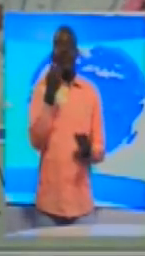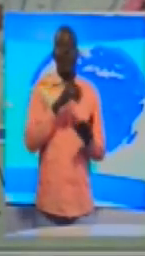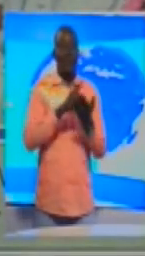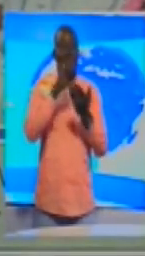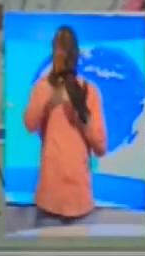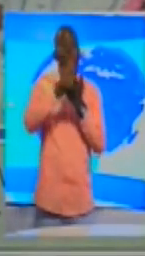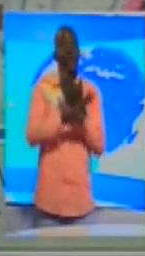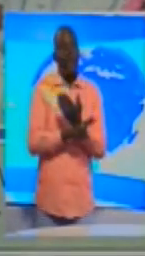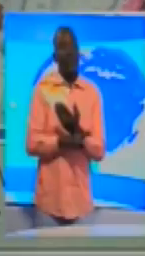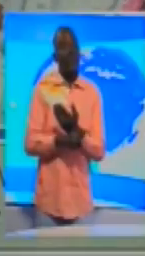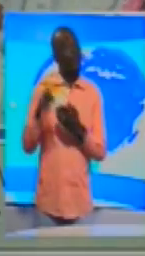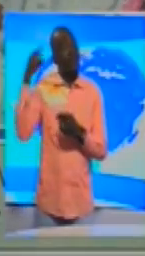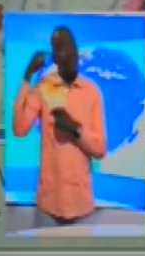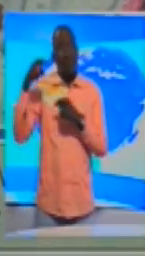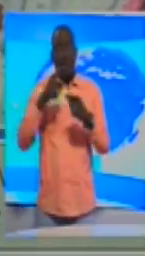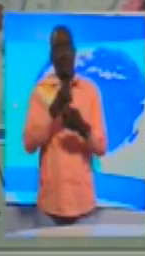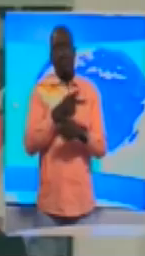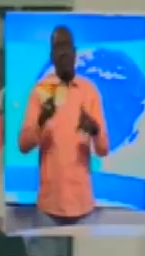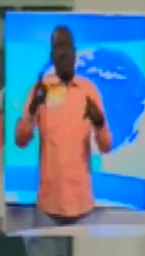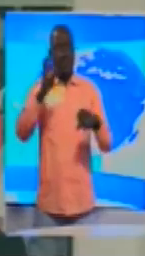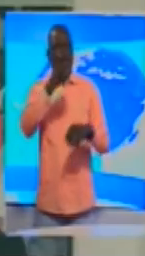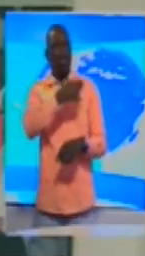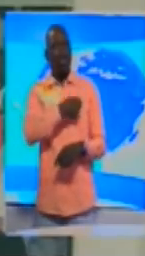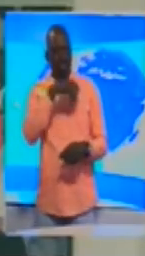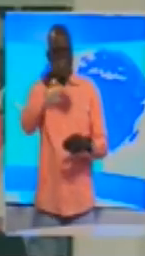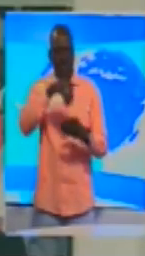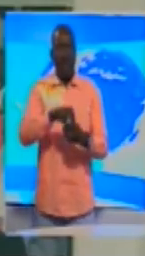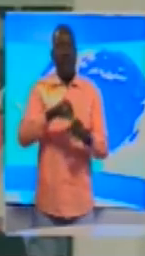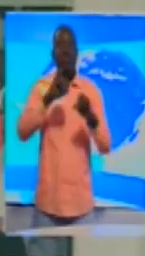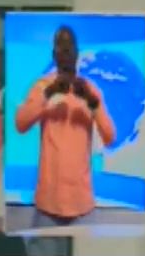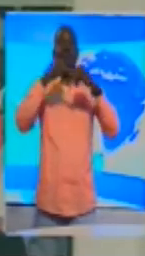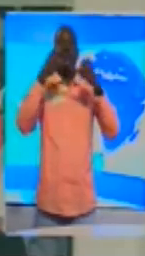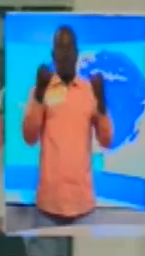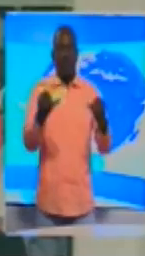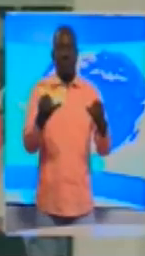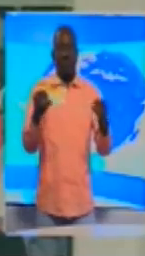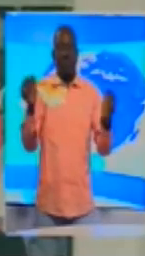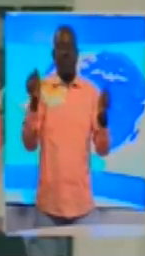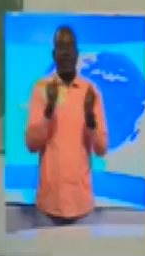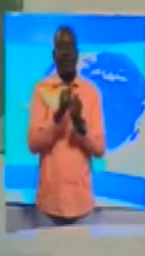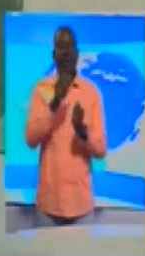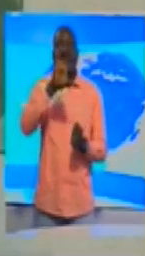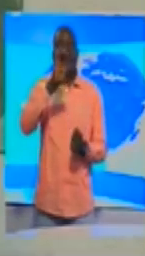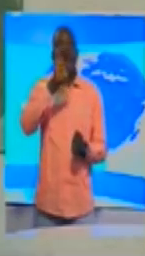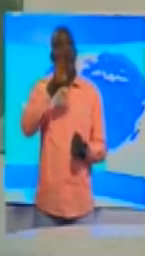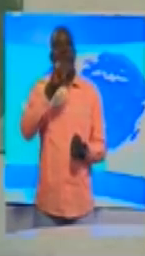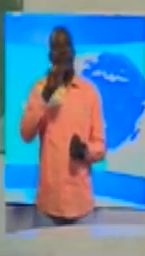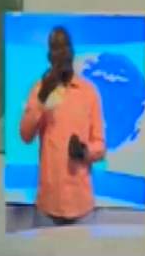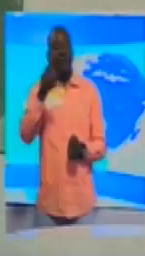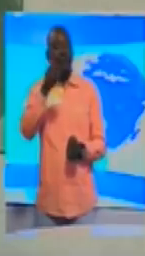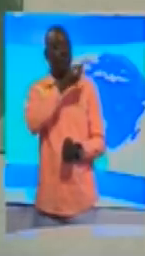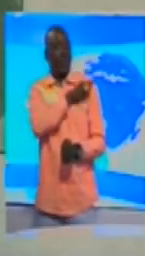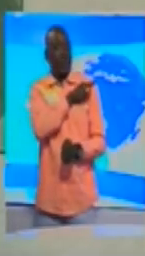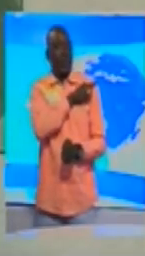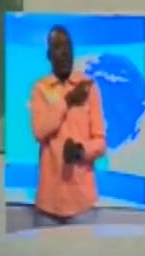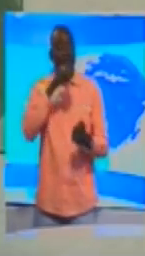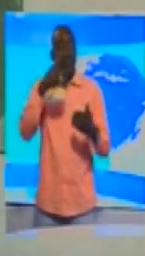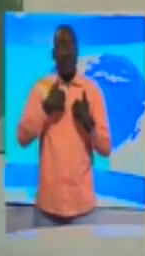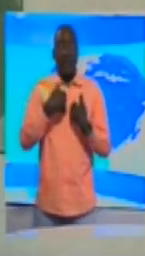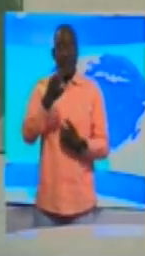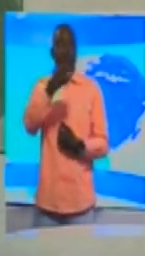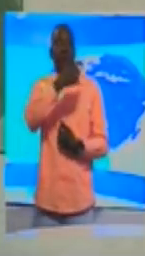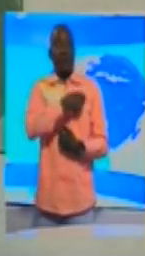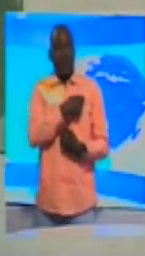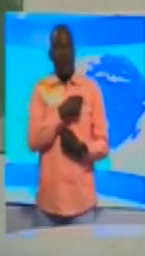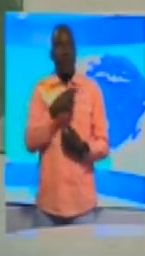des leaders de partis d'opposition distingués à la une du journal Le Pays. Selon le CFOP, Zéphirin Diabré, il s'agit d'une décoration aux